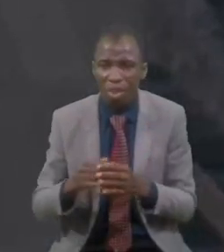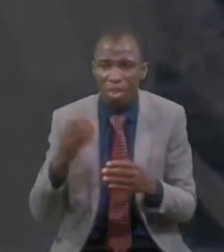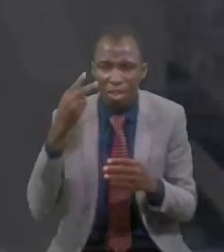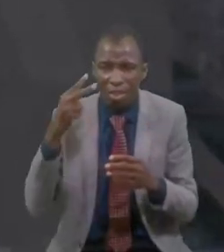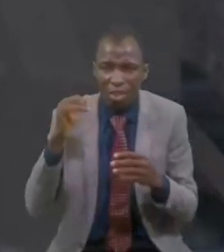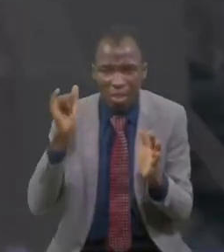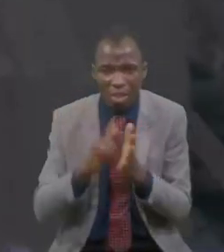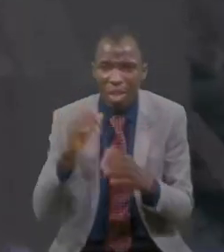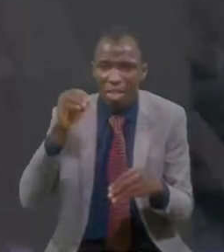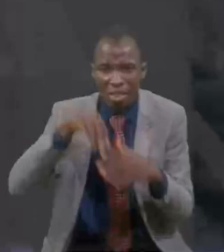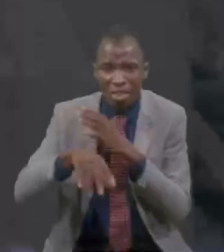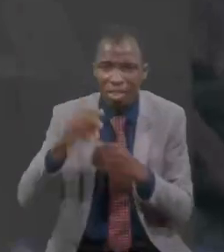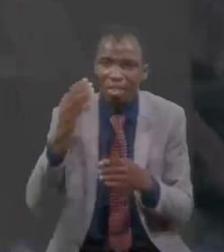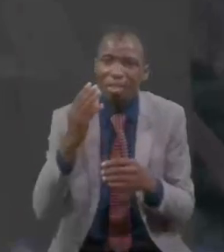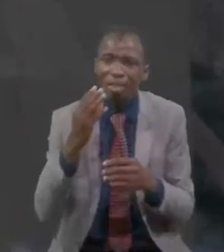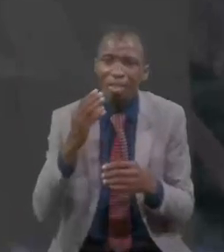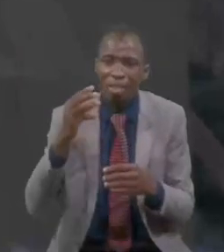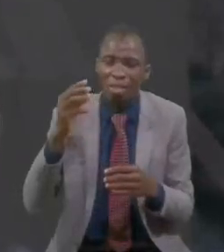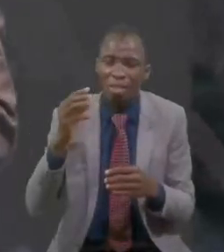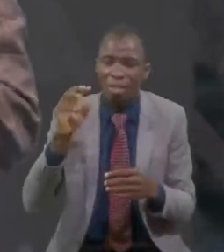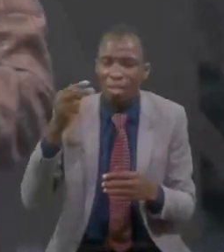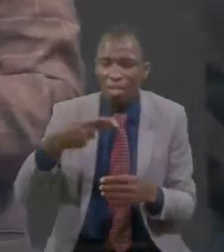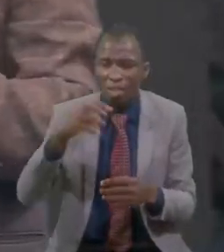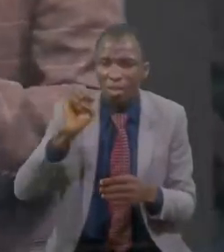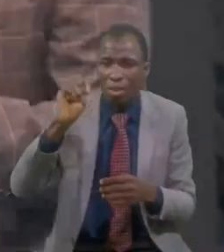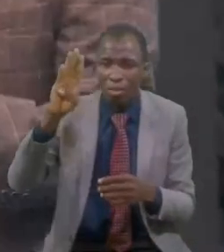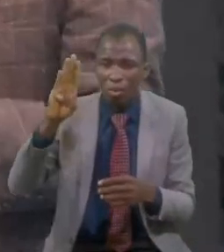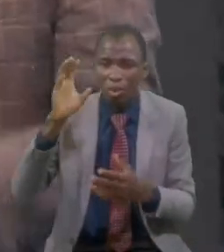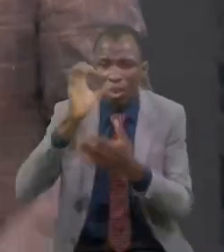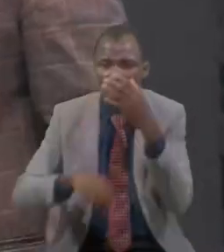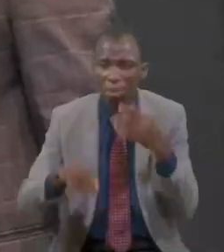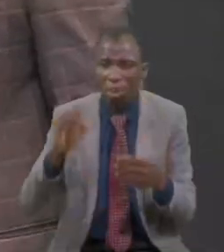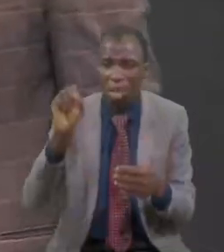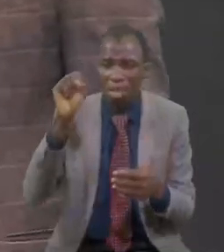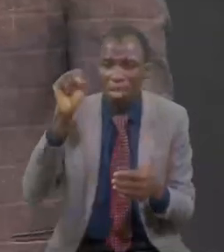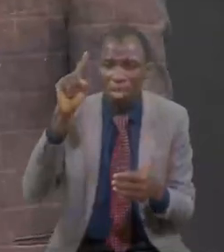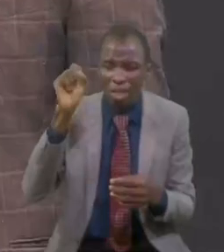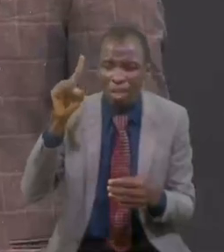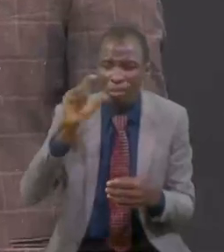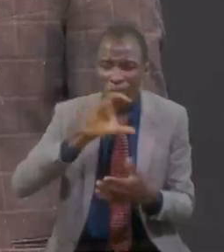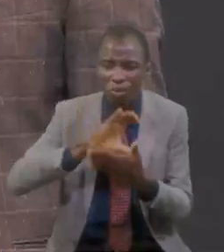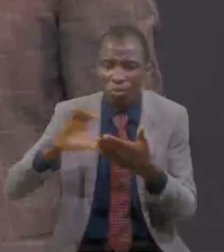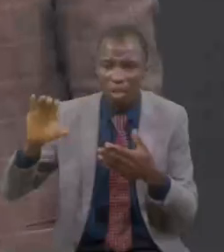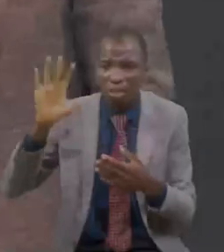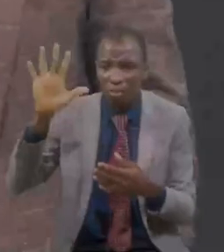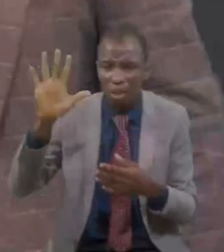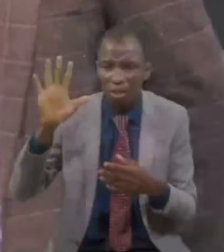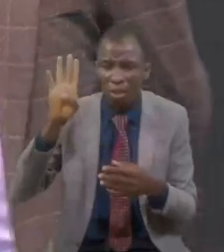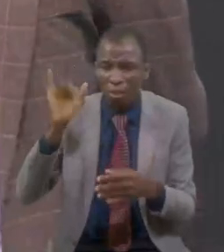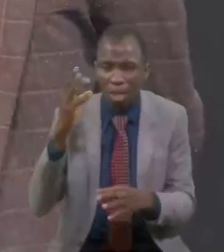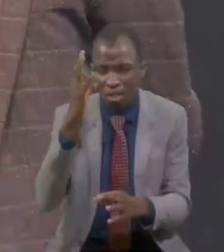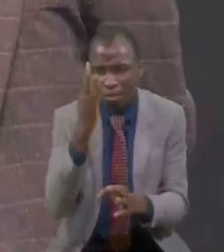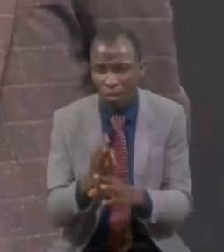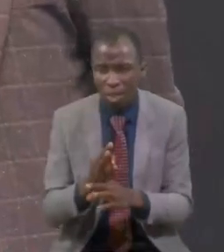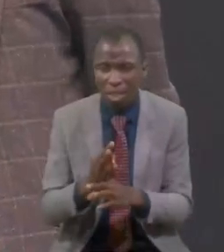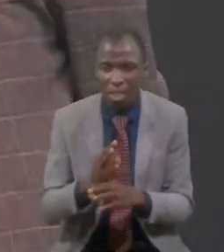voyons Hébreux au chapitre 11 verset 5 c'est pas la foi qu'enoc fut